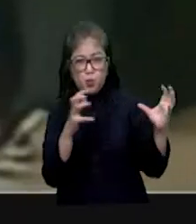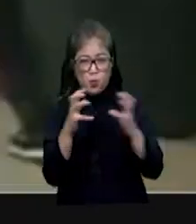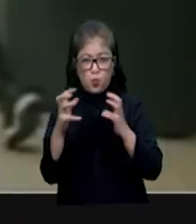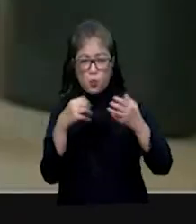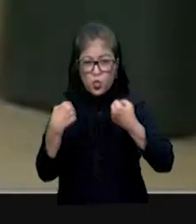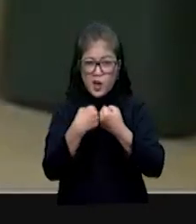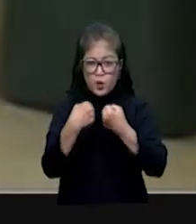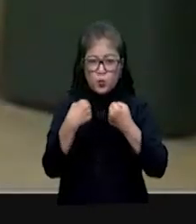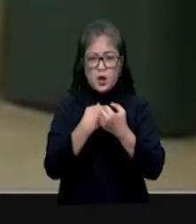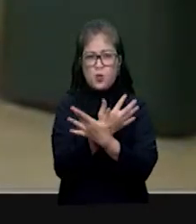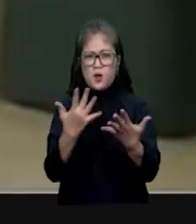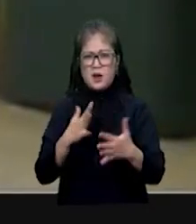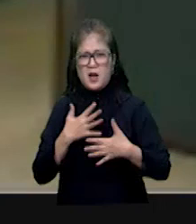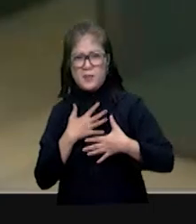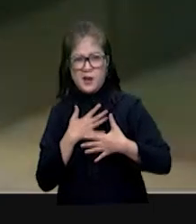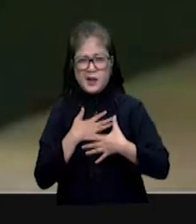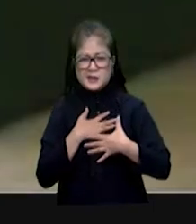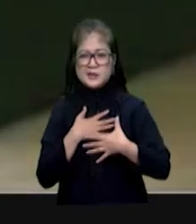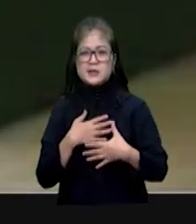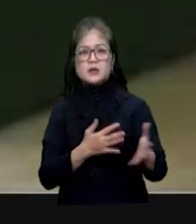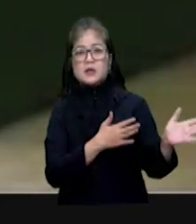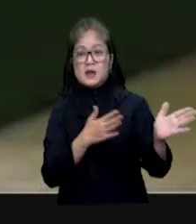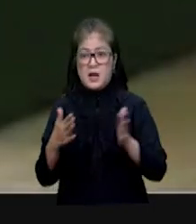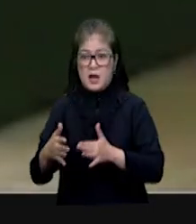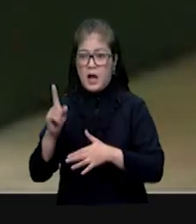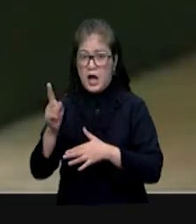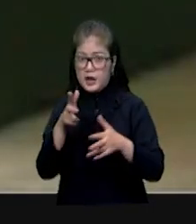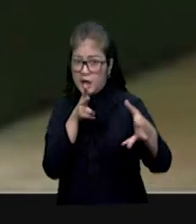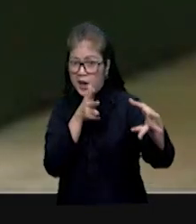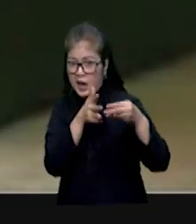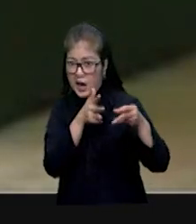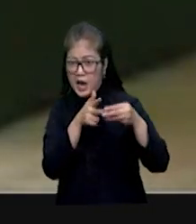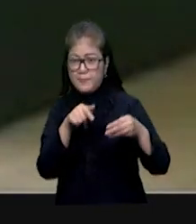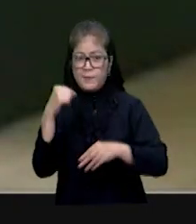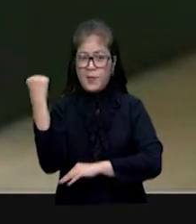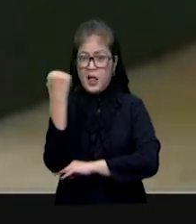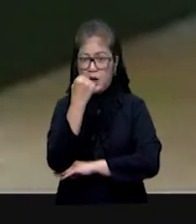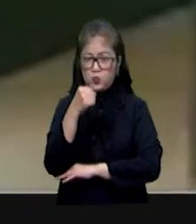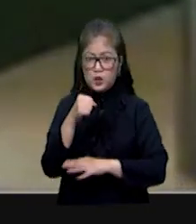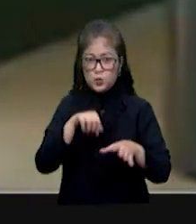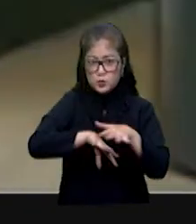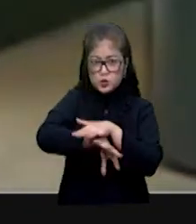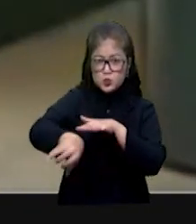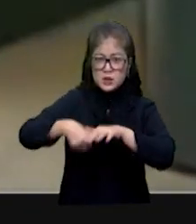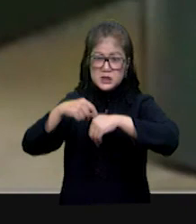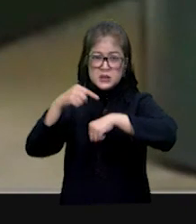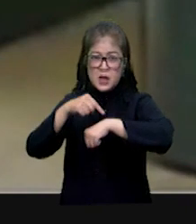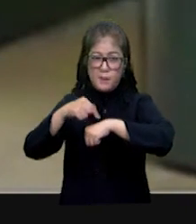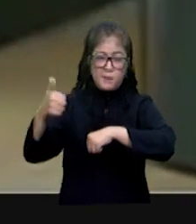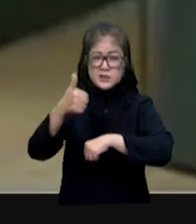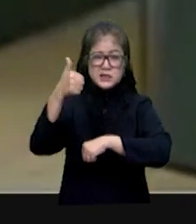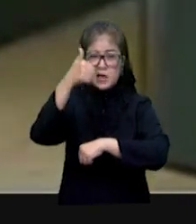kamera CCTV merekam aksi pencurian jam tangan milik karyawan toko di Jalan Gatot Subroto kota Medan yang diduga dilakukan anggota DPRD